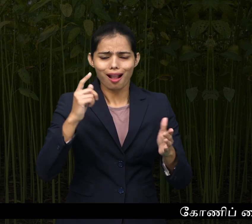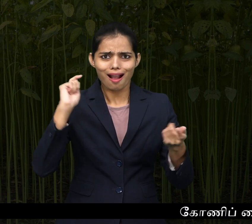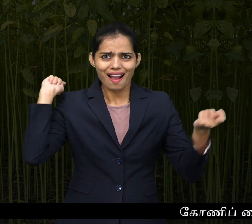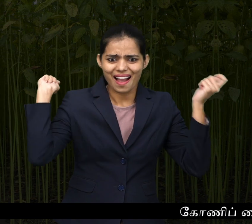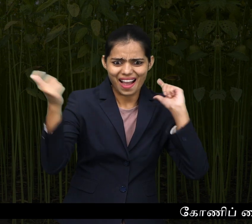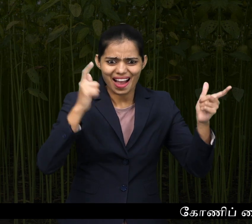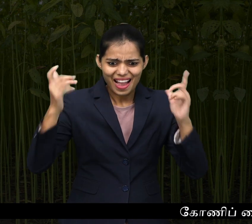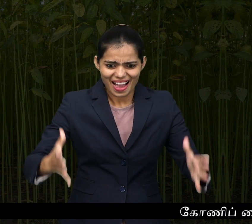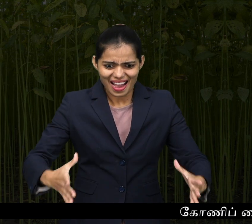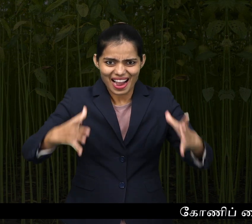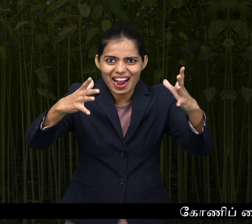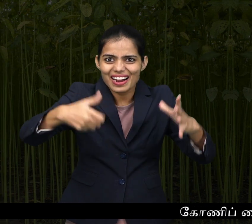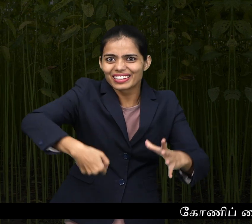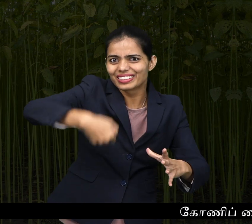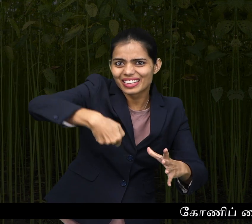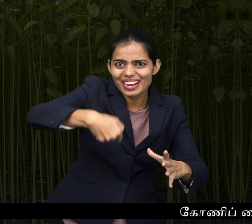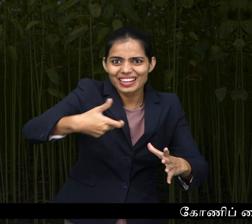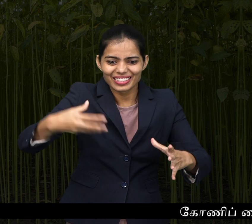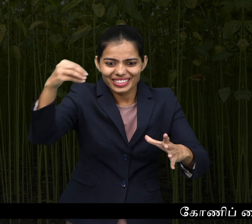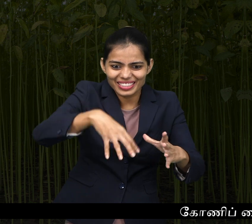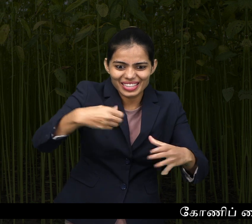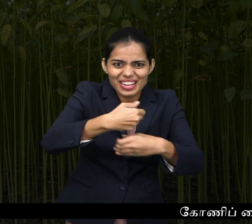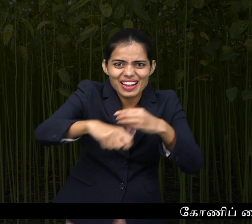கோணிப்பைகளை பார்த்திருக்கிறீர்களா?